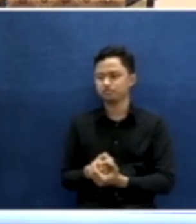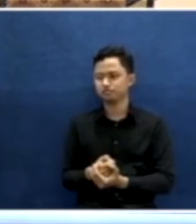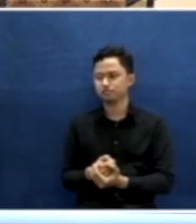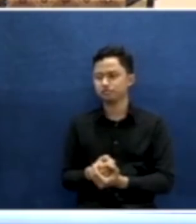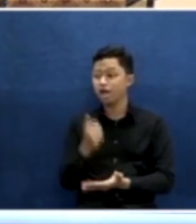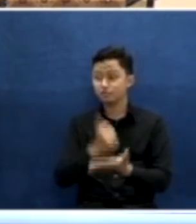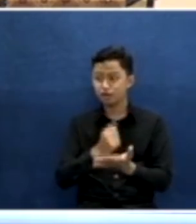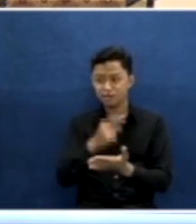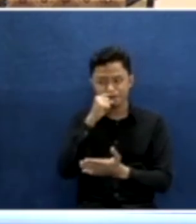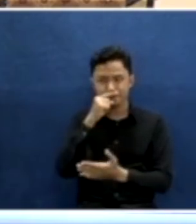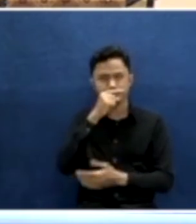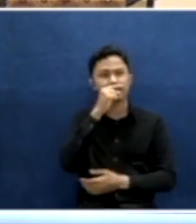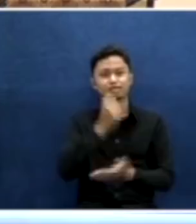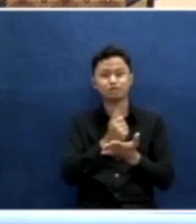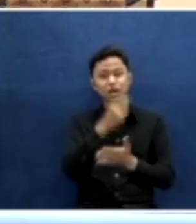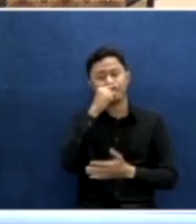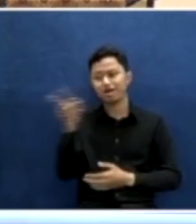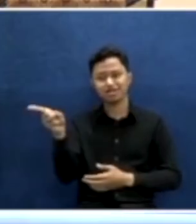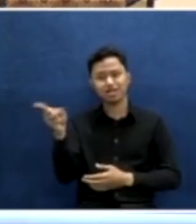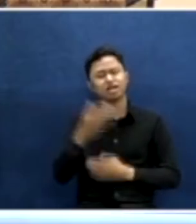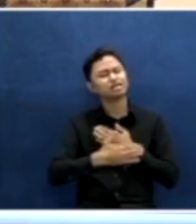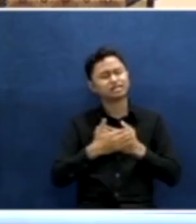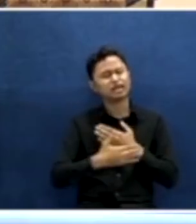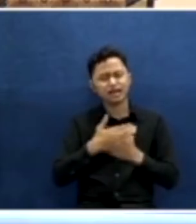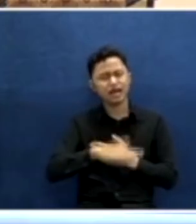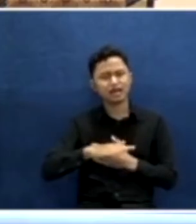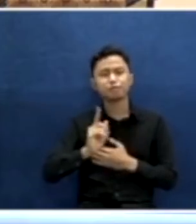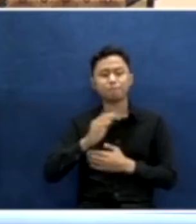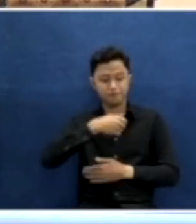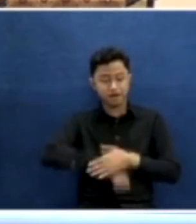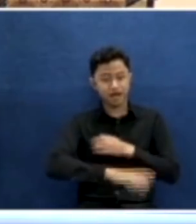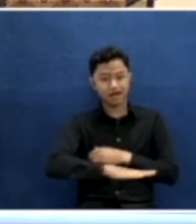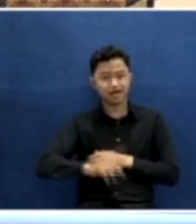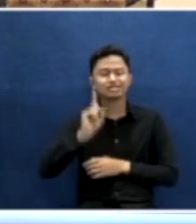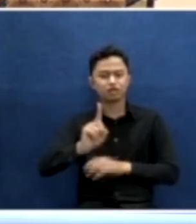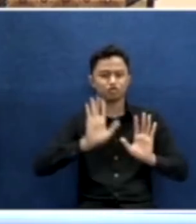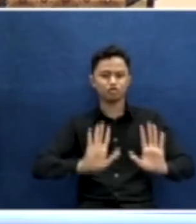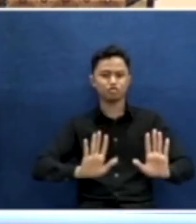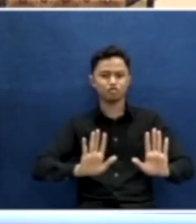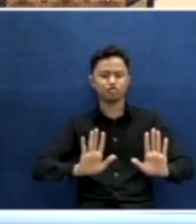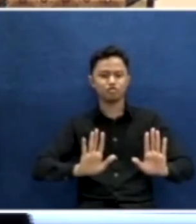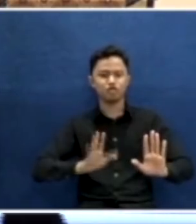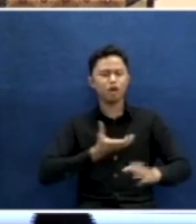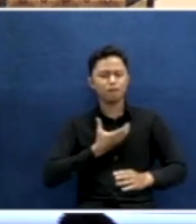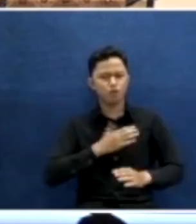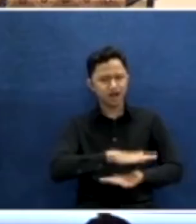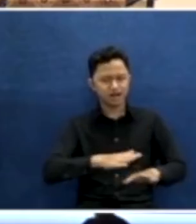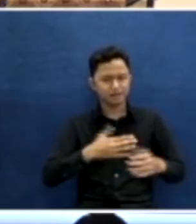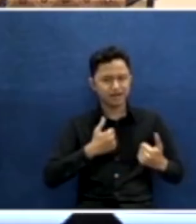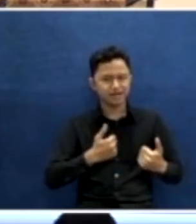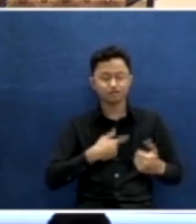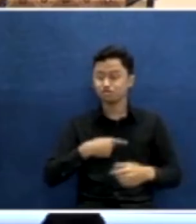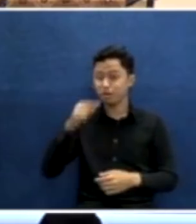ini Sayang betul sama anaknya ini Pak kan anak satu tunggal apa tidak ada yang diinginkan kecuali adalah kebaikan anak tersebut Ustad maunya